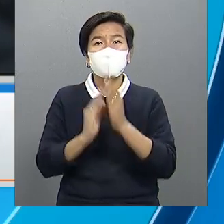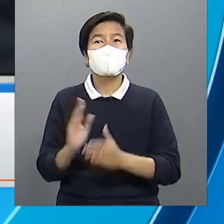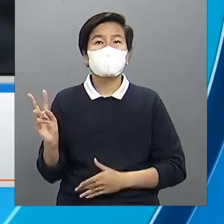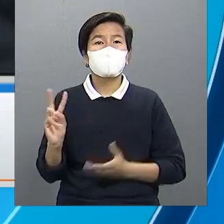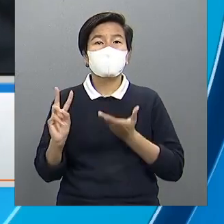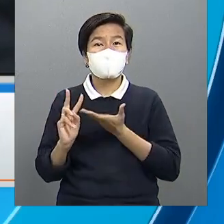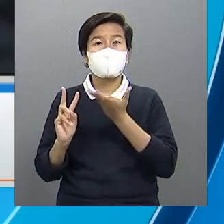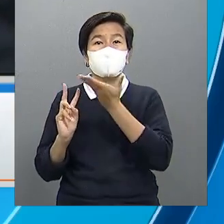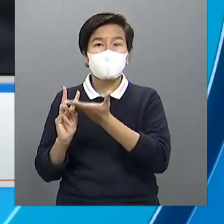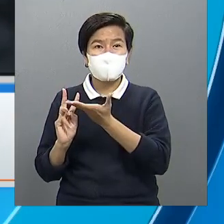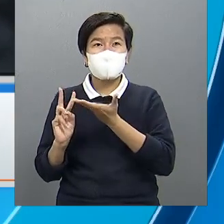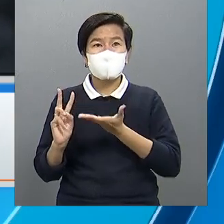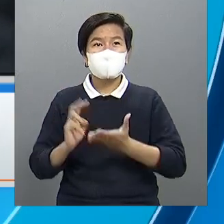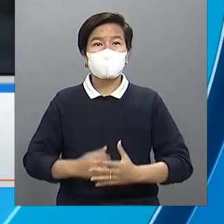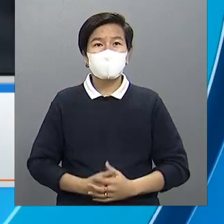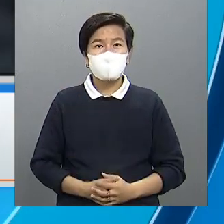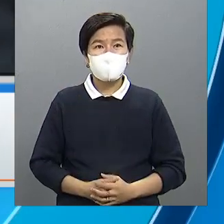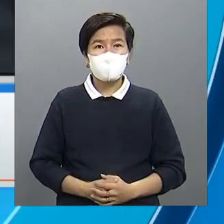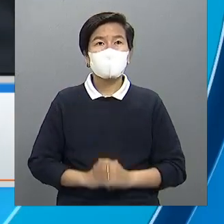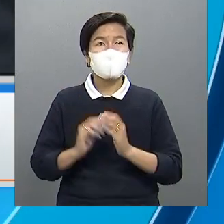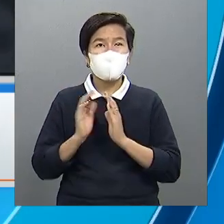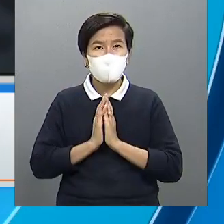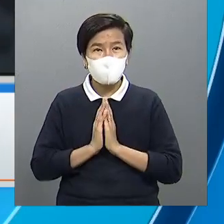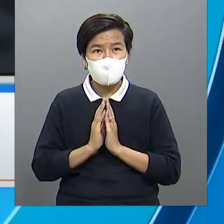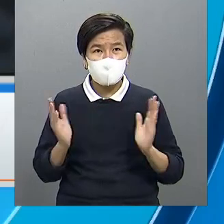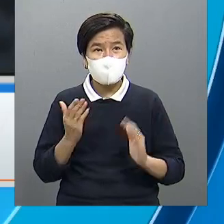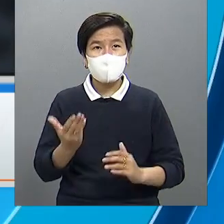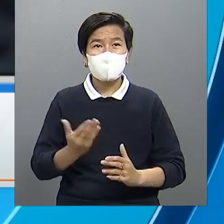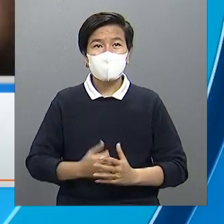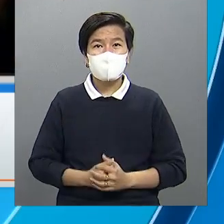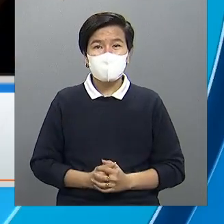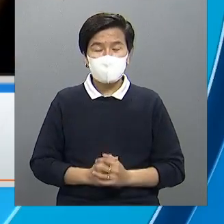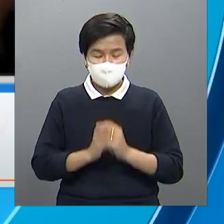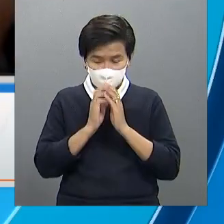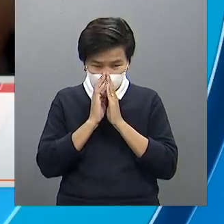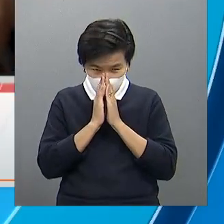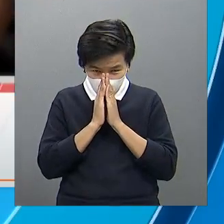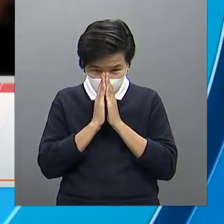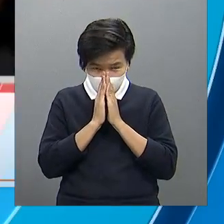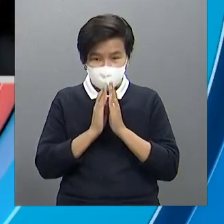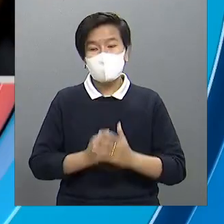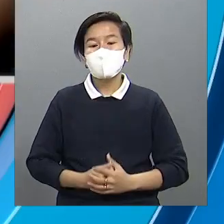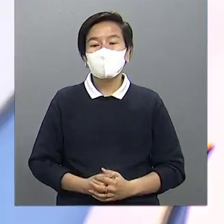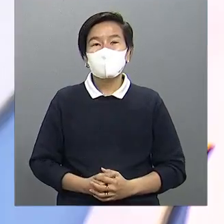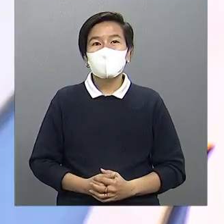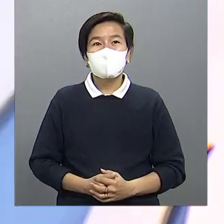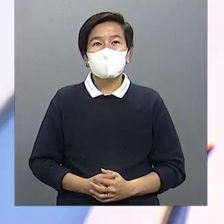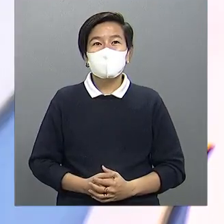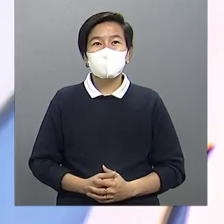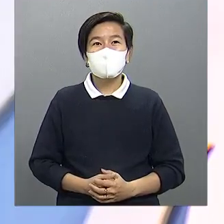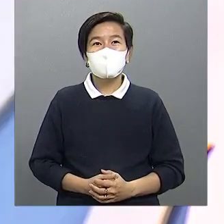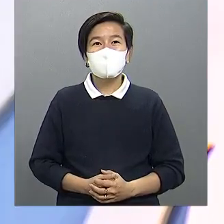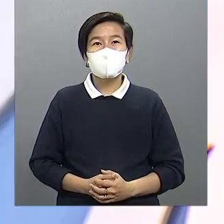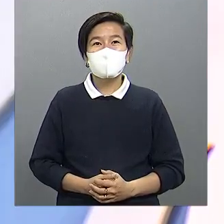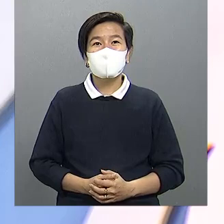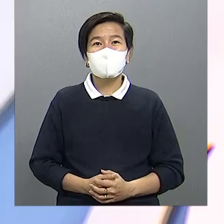ากรกฎด้วยนะคะขอขอบพระคุณทั้งสองท่านค่ะสวัสดีค่ะ สว ั สดีครับ คุณผู้ช